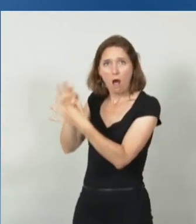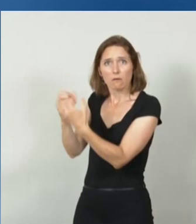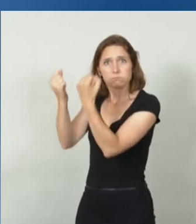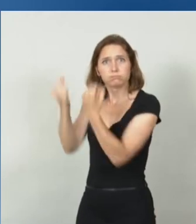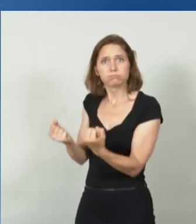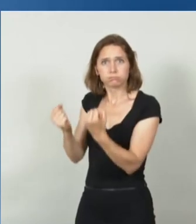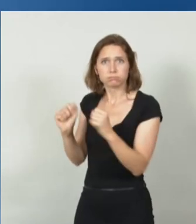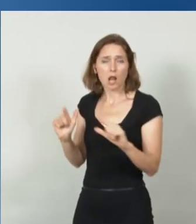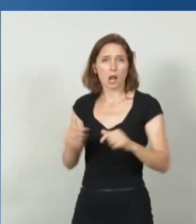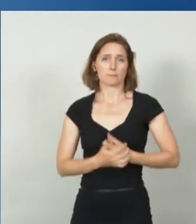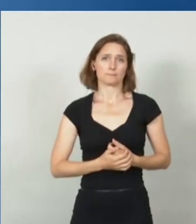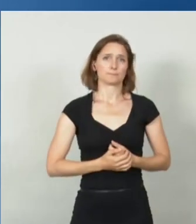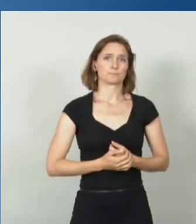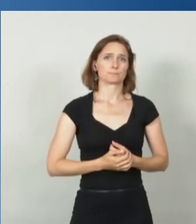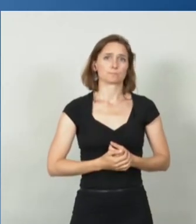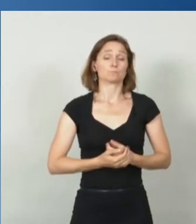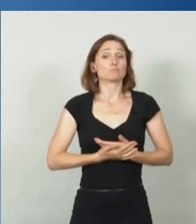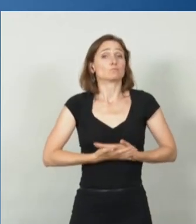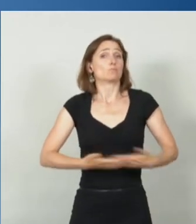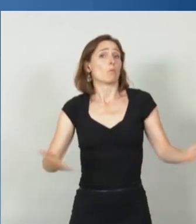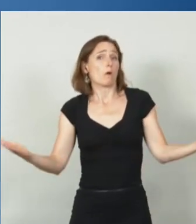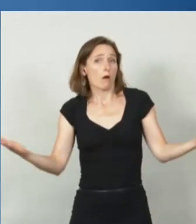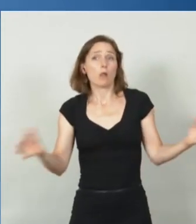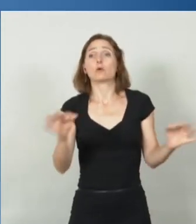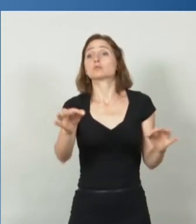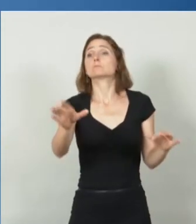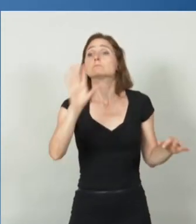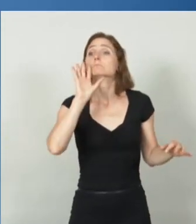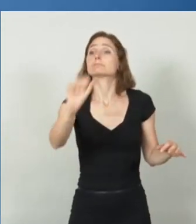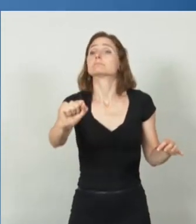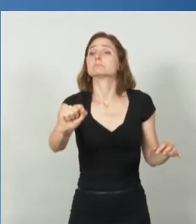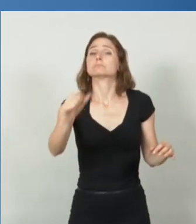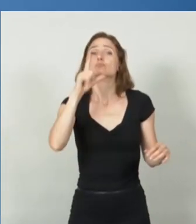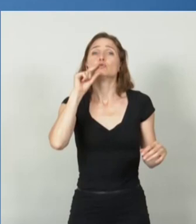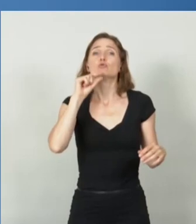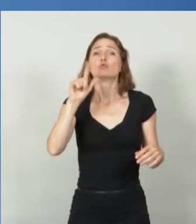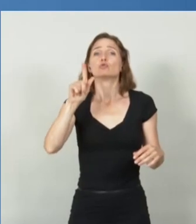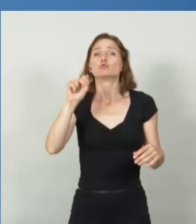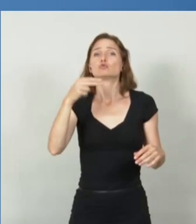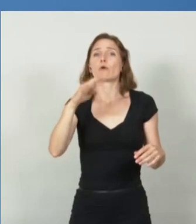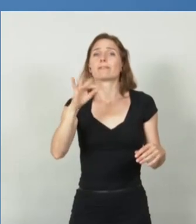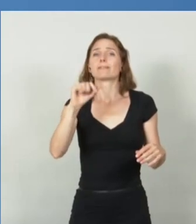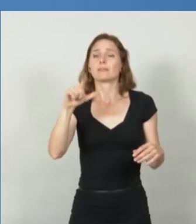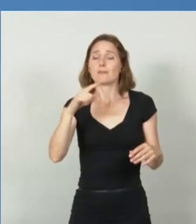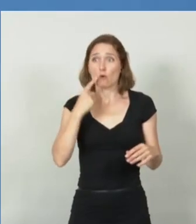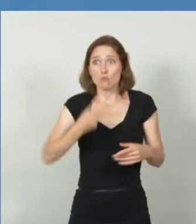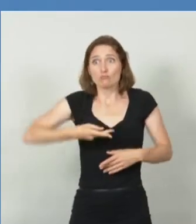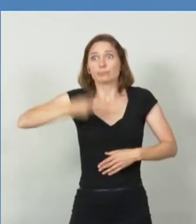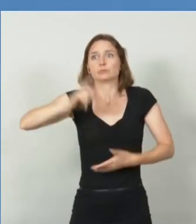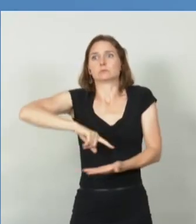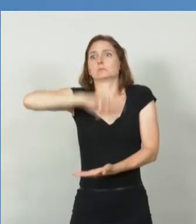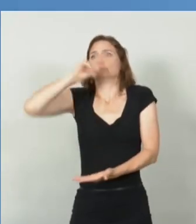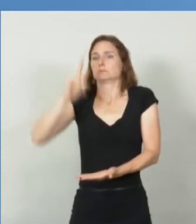présents voilà plus de moyens entendu monsieur gentil plus de moyens alors plus de moyens je rappelle les moyens de de